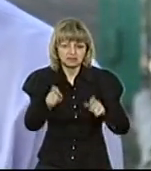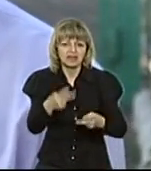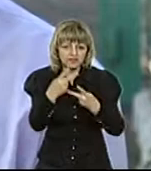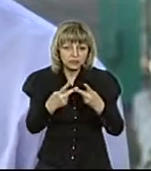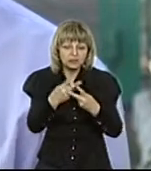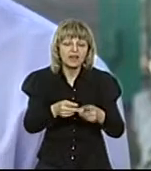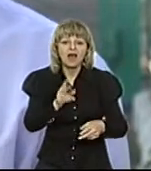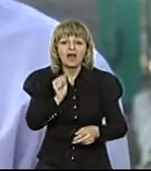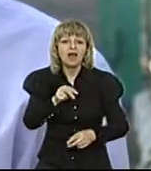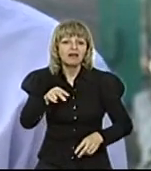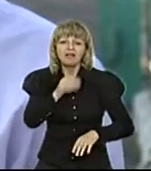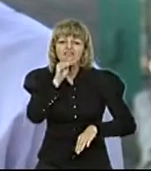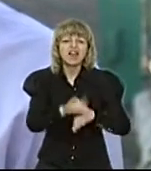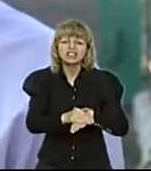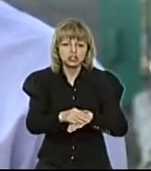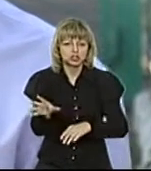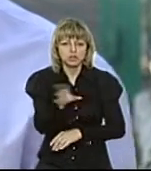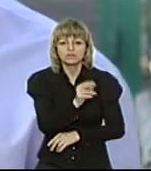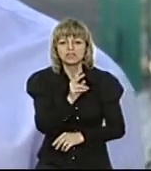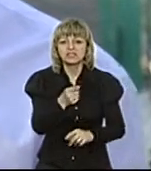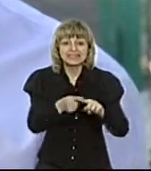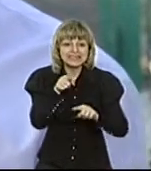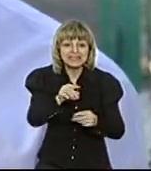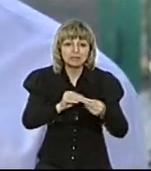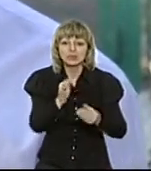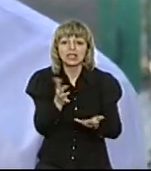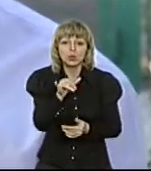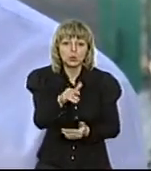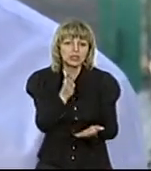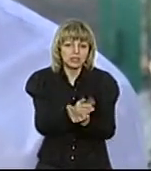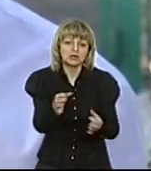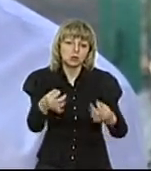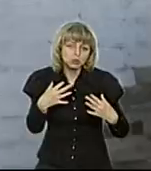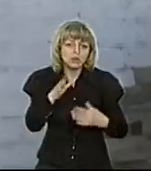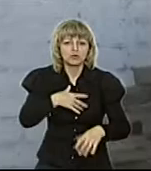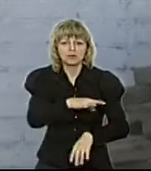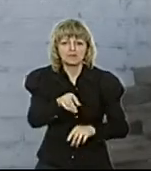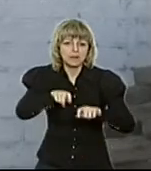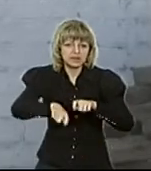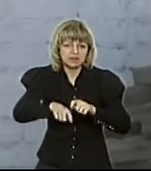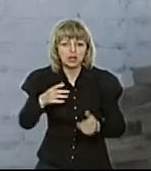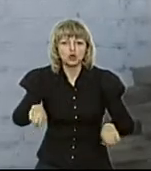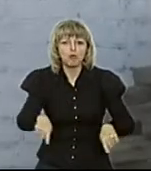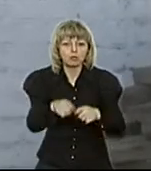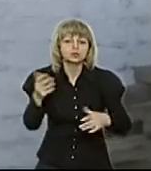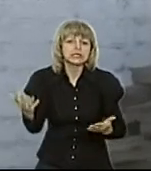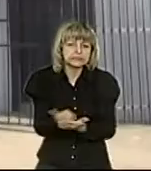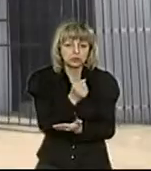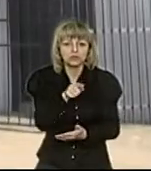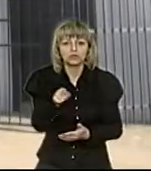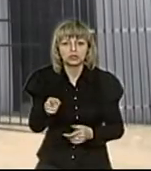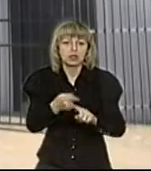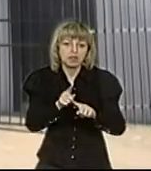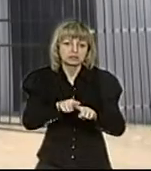фактично всі ті проблеми, які в них є, вони розказують. Ми потім перевіряємо. Якщо порушення знайдуть, вони мають